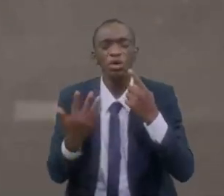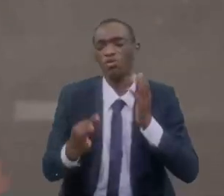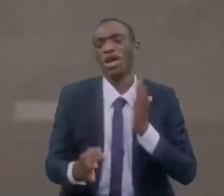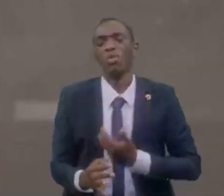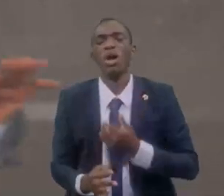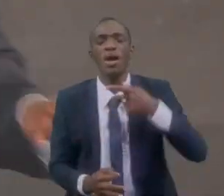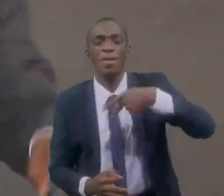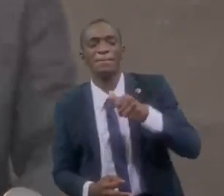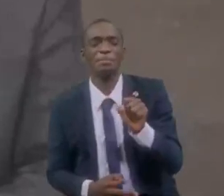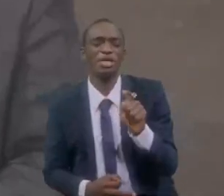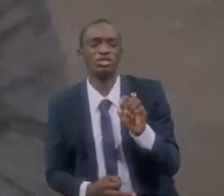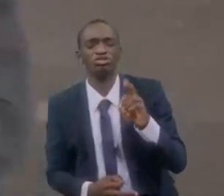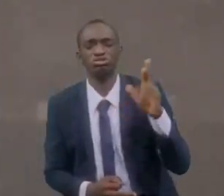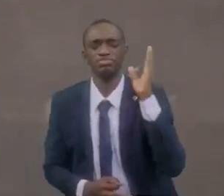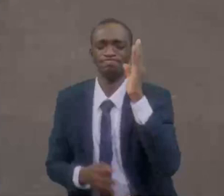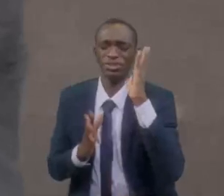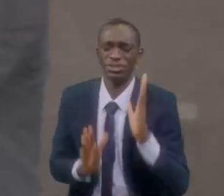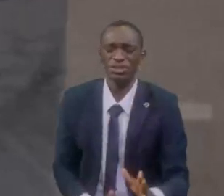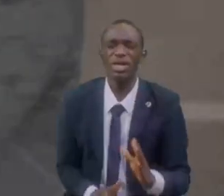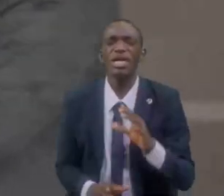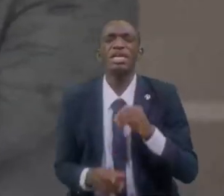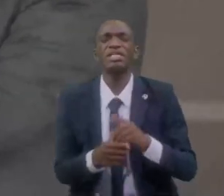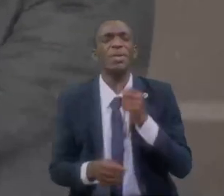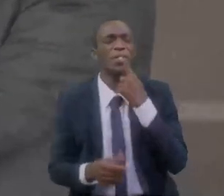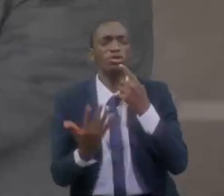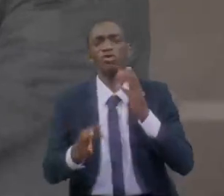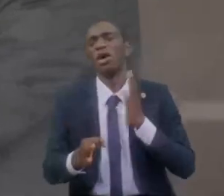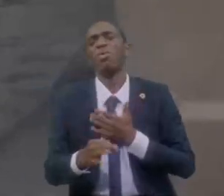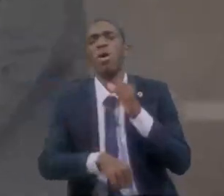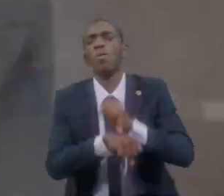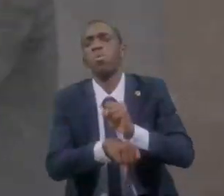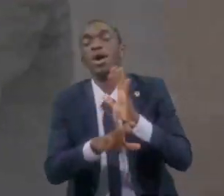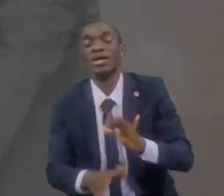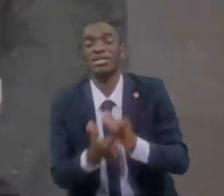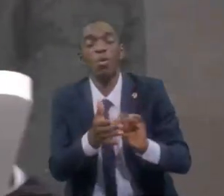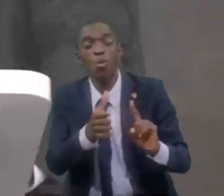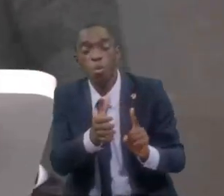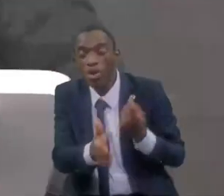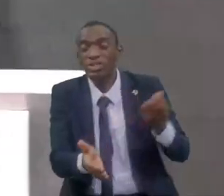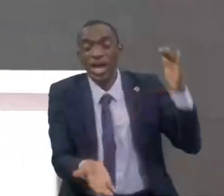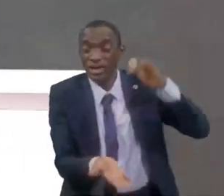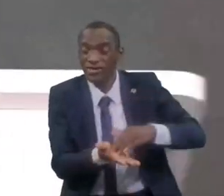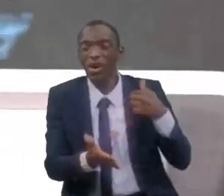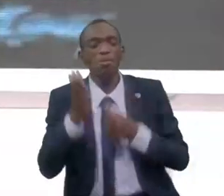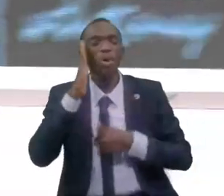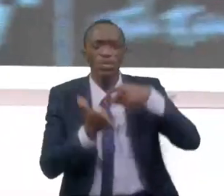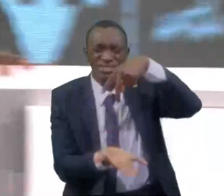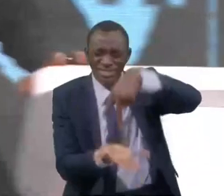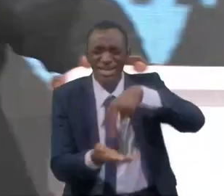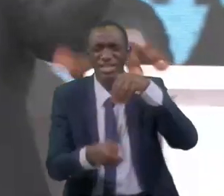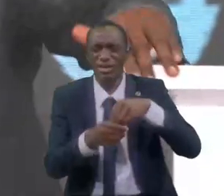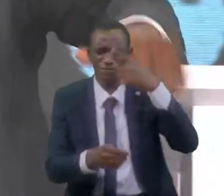des nations, des régions, dans la bouche de nos pasteurs de groupe, dans la bouche de nos pasteurs de district. Nous allons lever une fois encore par la